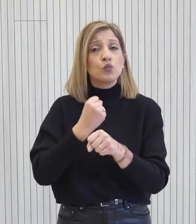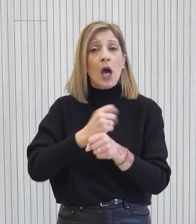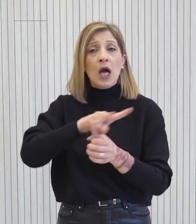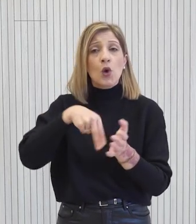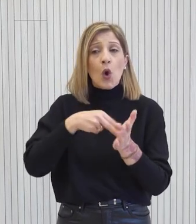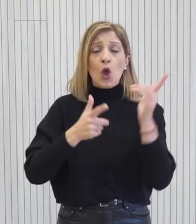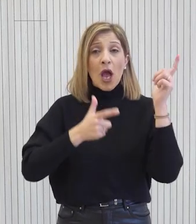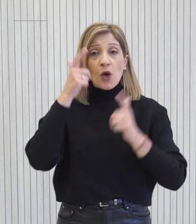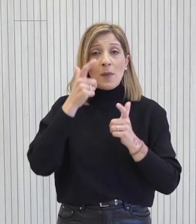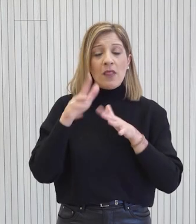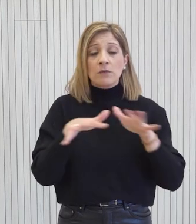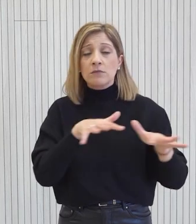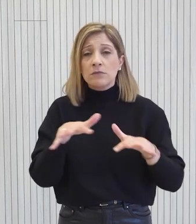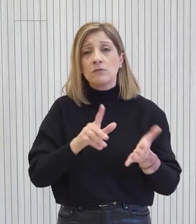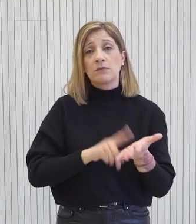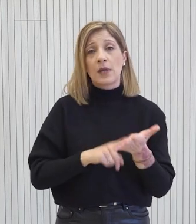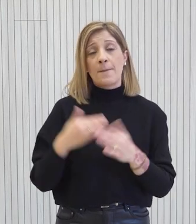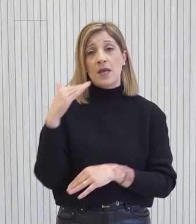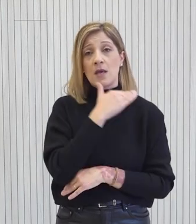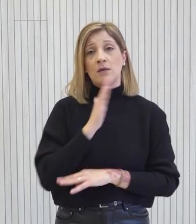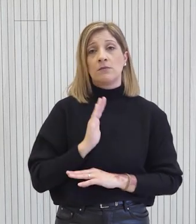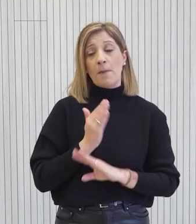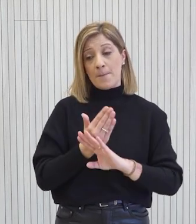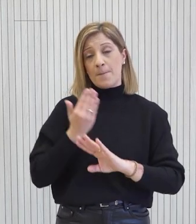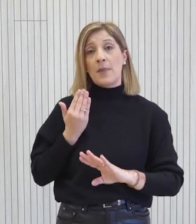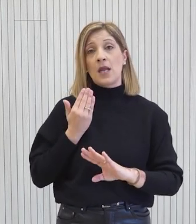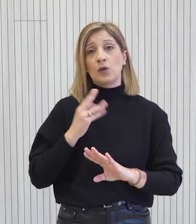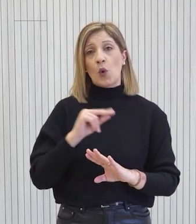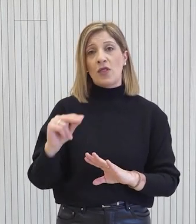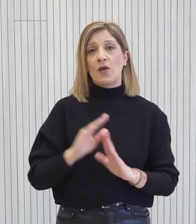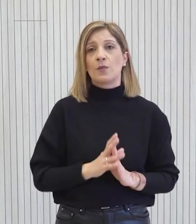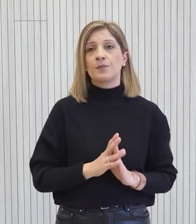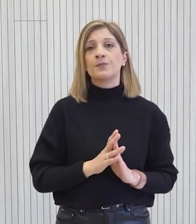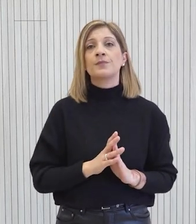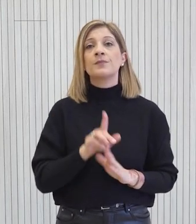απαραίτητα μέτρα, ούτως ώστε να επανέλθει το καθεστώς όπως ήταν πριν από τα τελευταία γεγονότα.